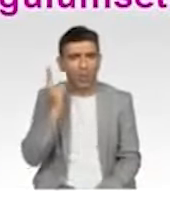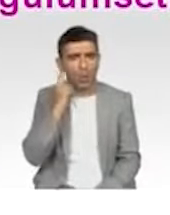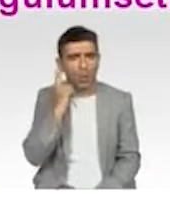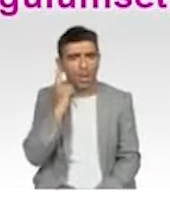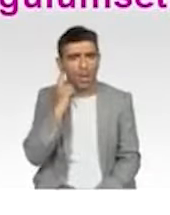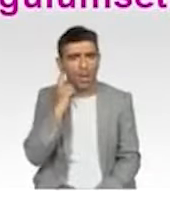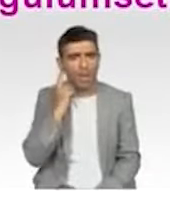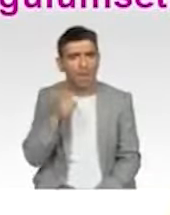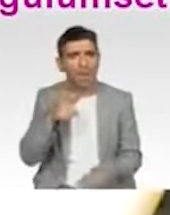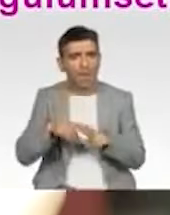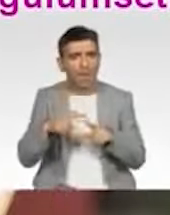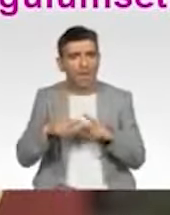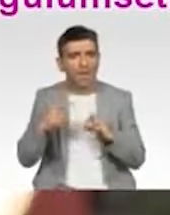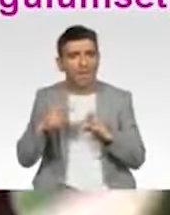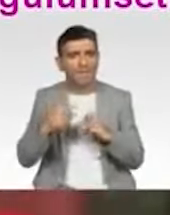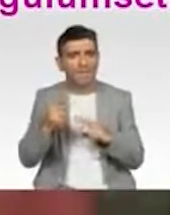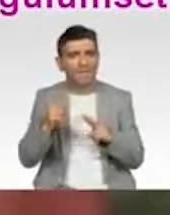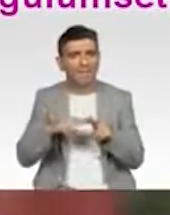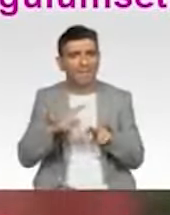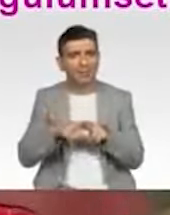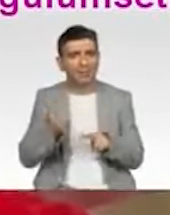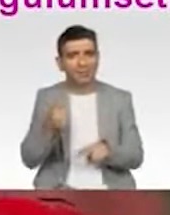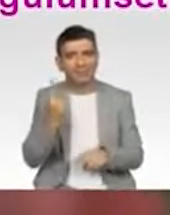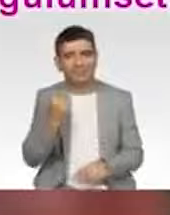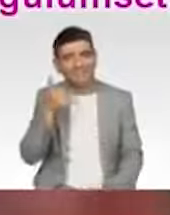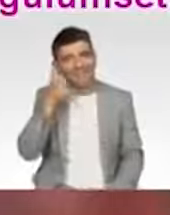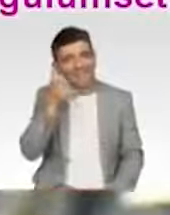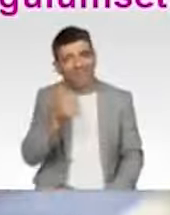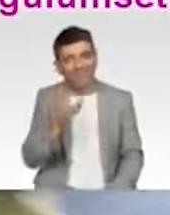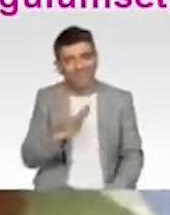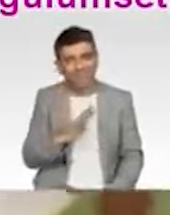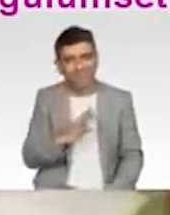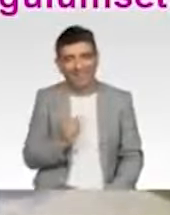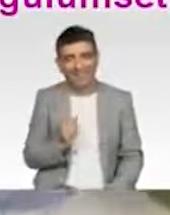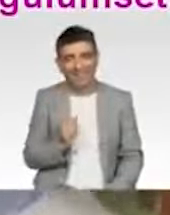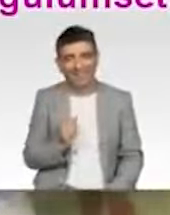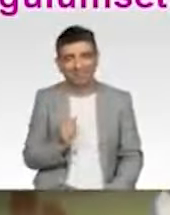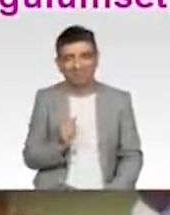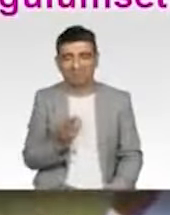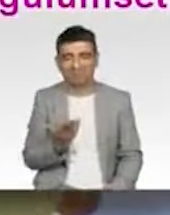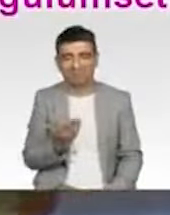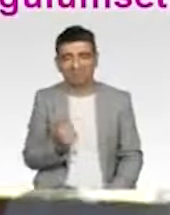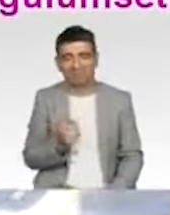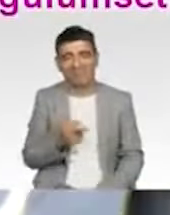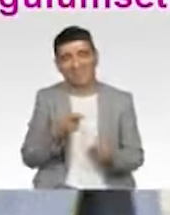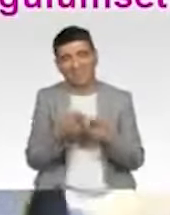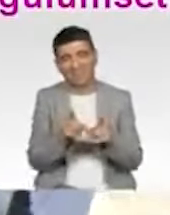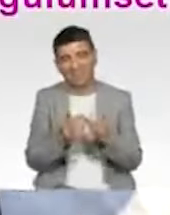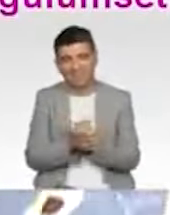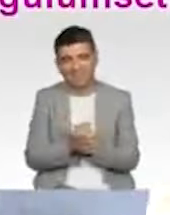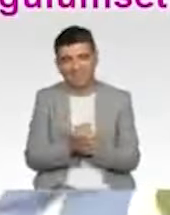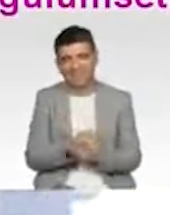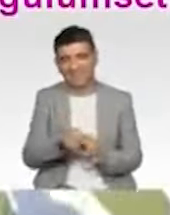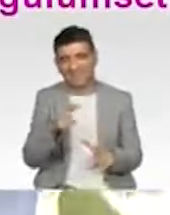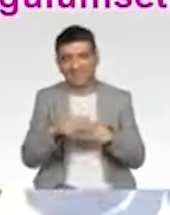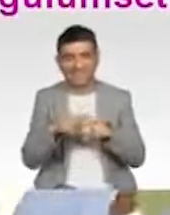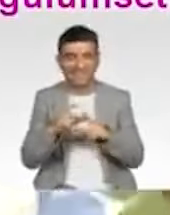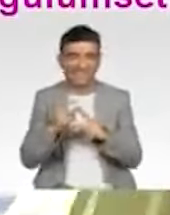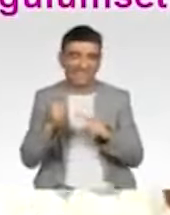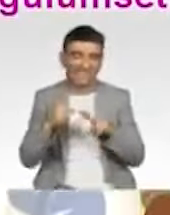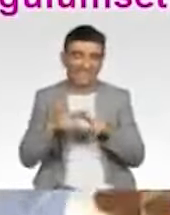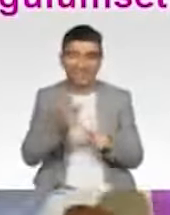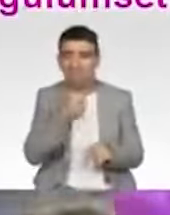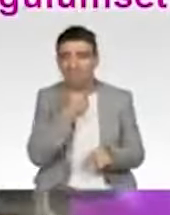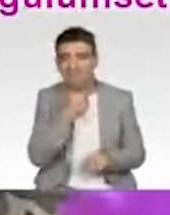Şu an kulağıma Afrika'dan sürpriz bir telefonla yeniliyor. Yok. O kadar da değil. Fadil'in babası.